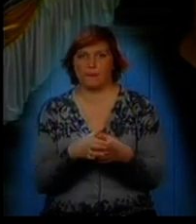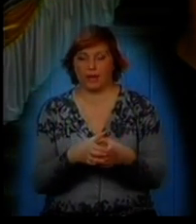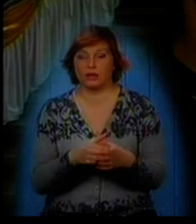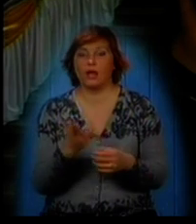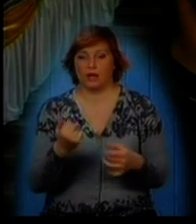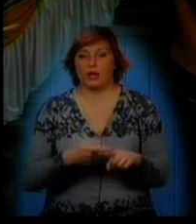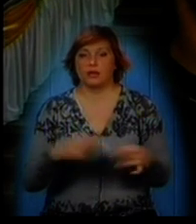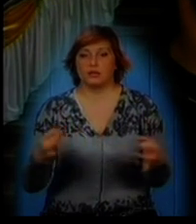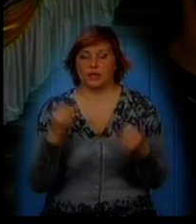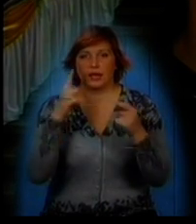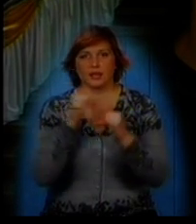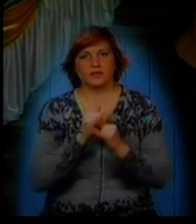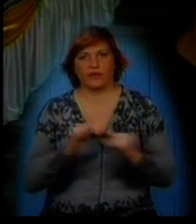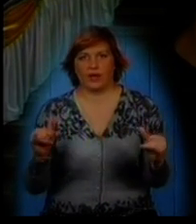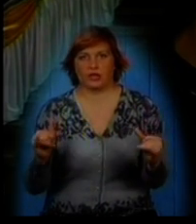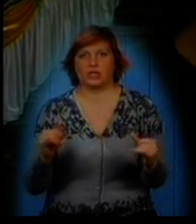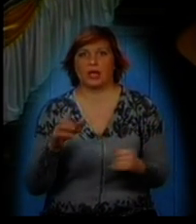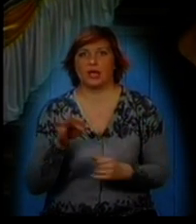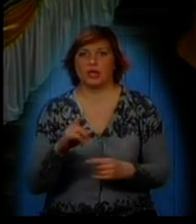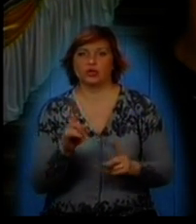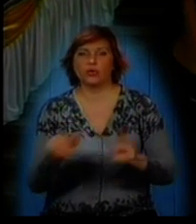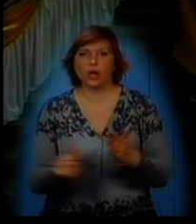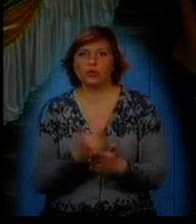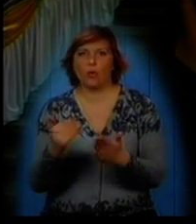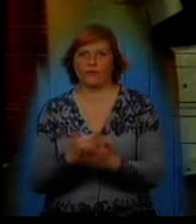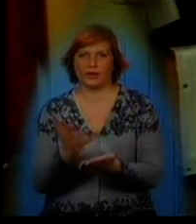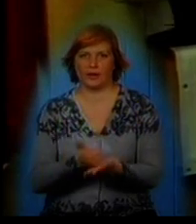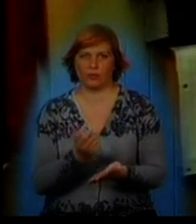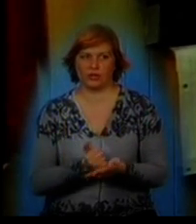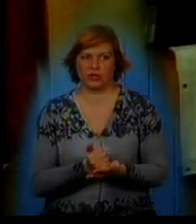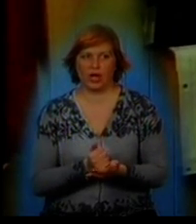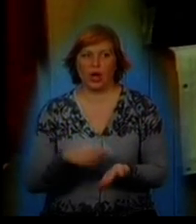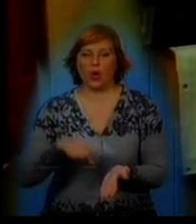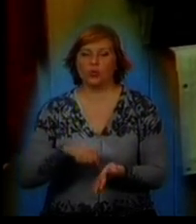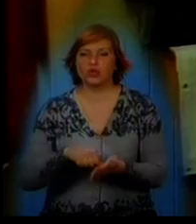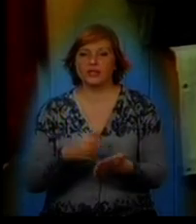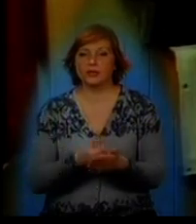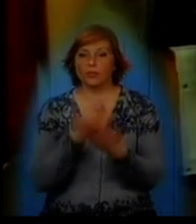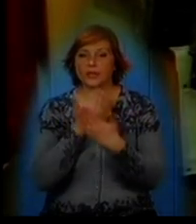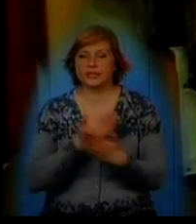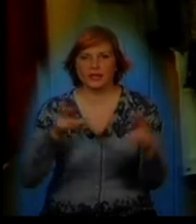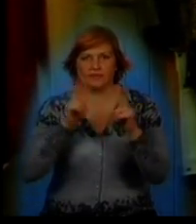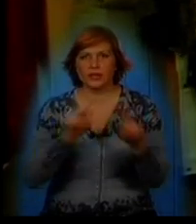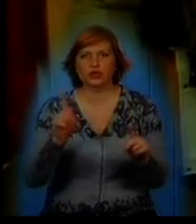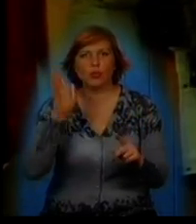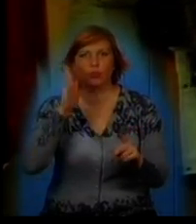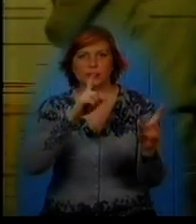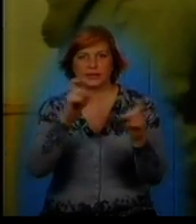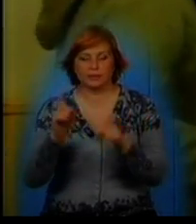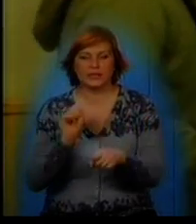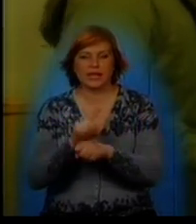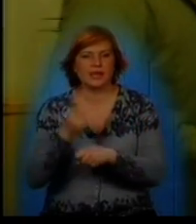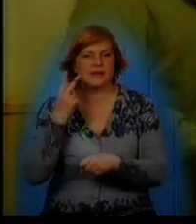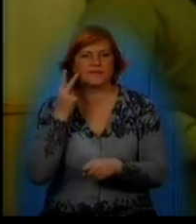интересно, развиваешься на застороне, что-то новое для себя наверное, находишь. Участник до последнего не знает, что придется снимать. Задание